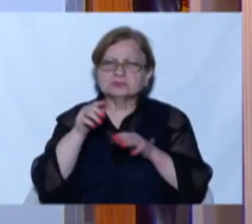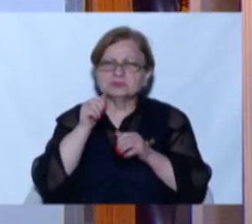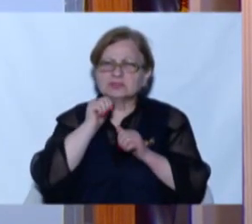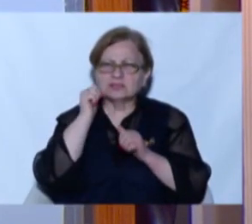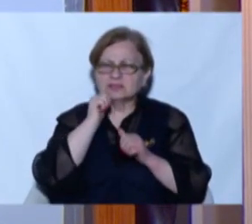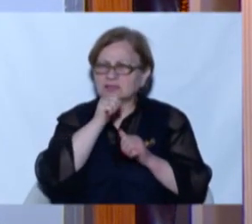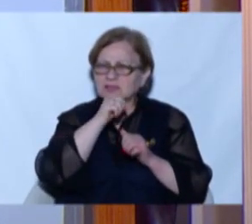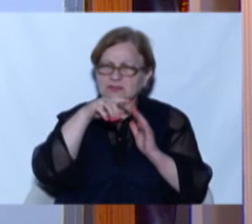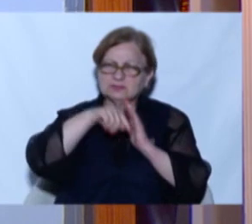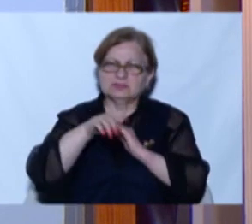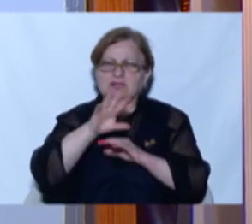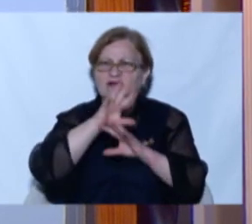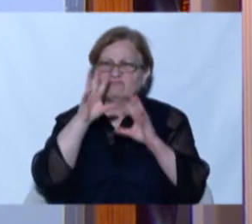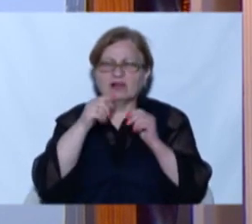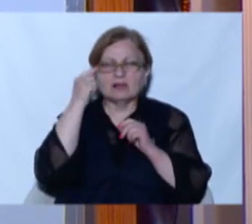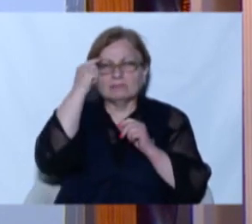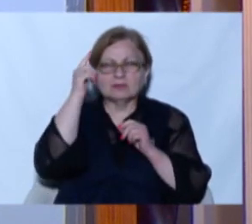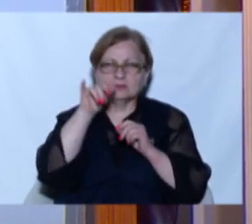ყველა ფიქრში წამოყვება